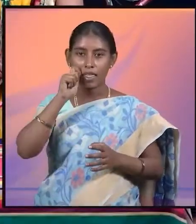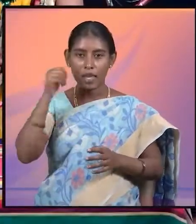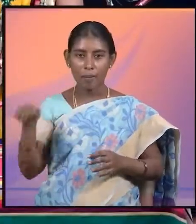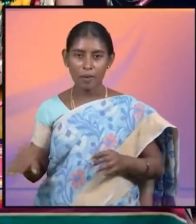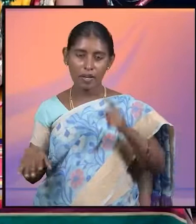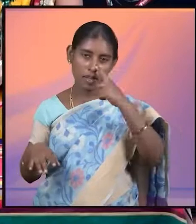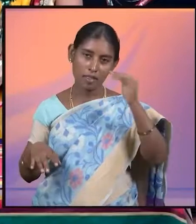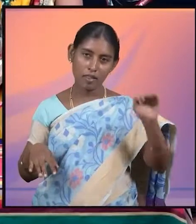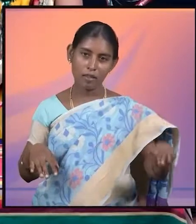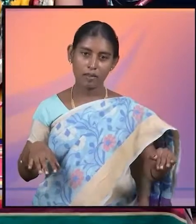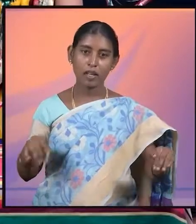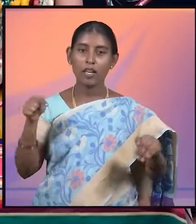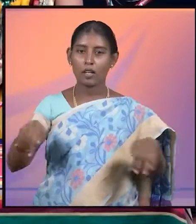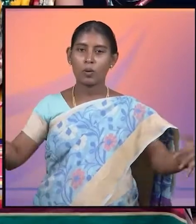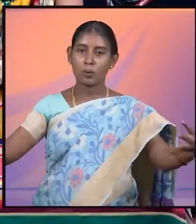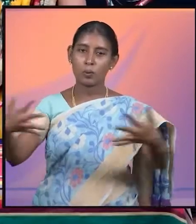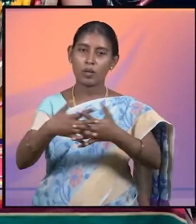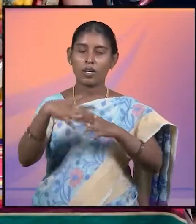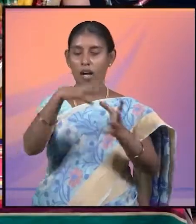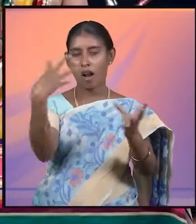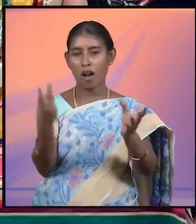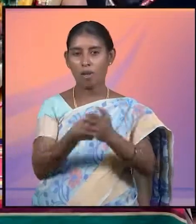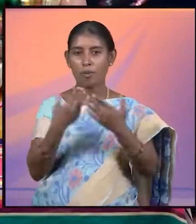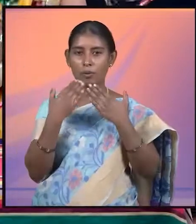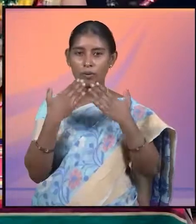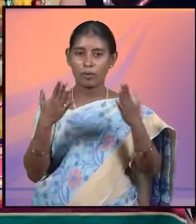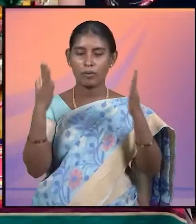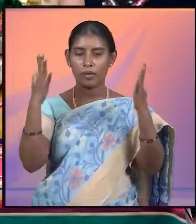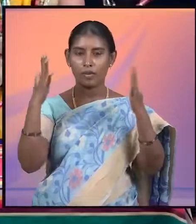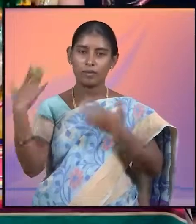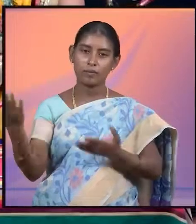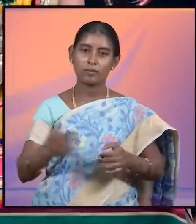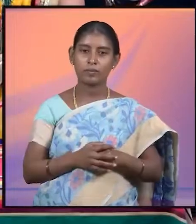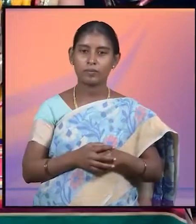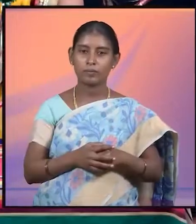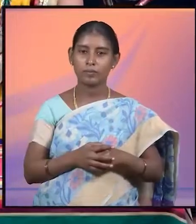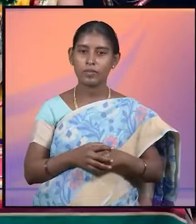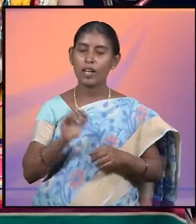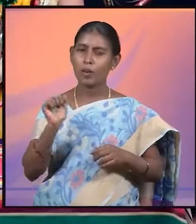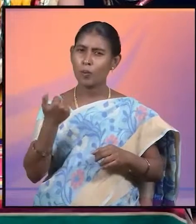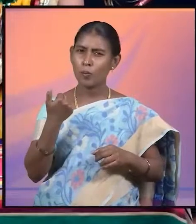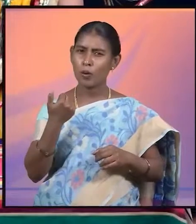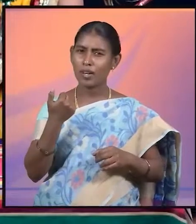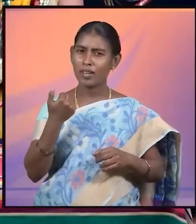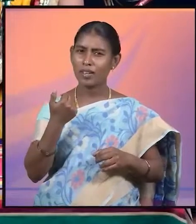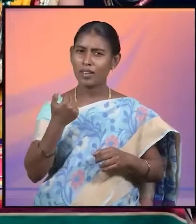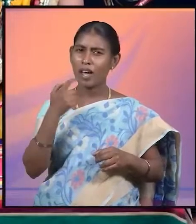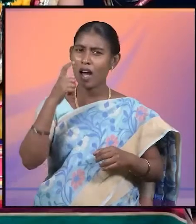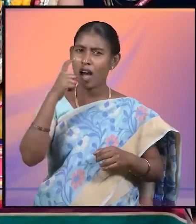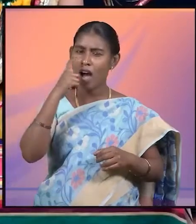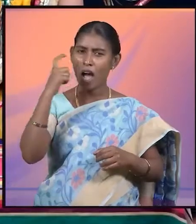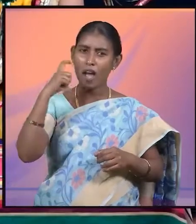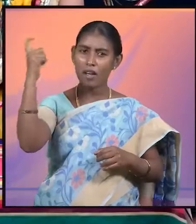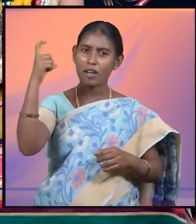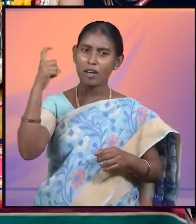தம்பிகளே, தங்கைகளே, இங்க கூடி இருக்கிற எல்லோருக்கும் வந்தனம் வந்தனம் வந்தனம் வந்தனம். என்னக்கா, நீங்க